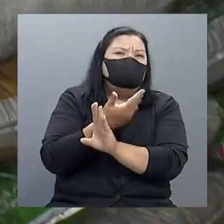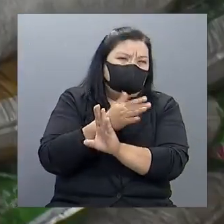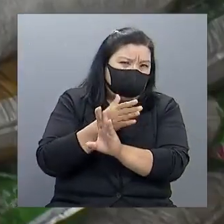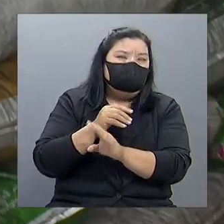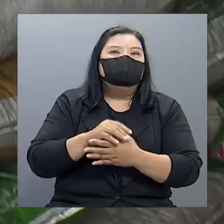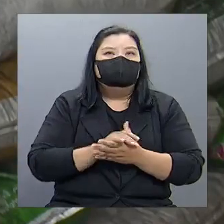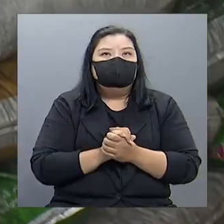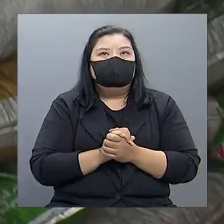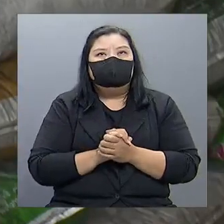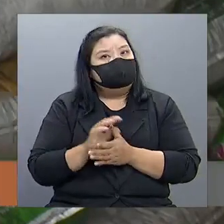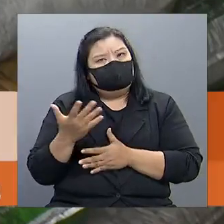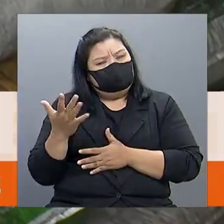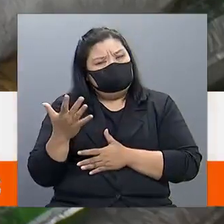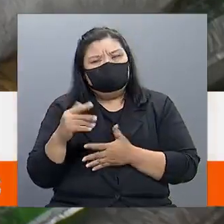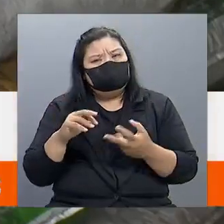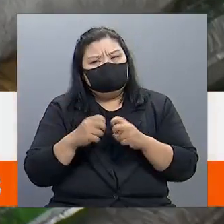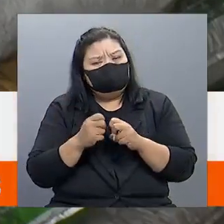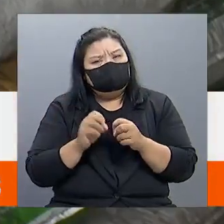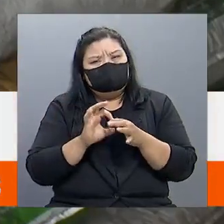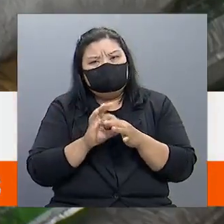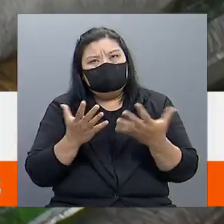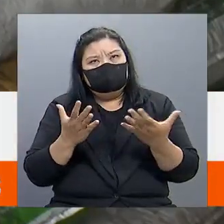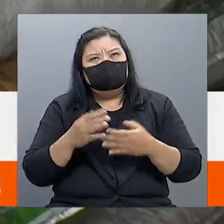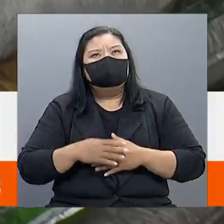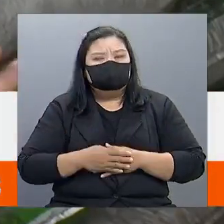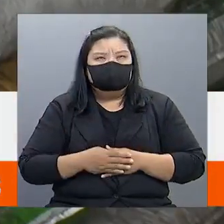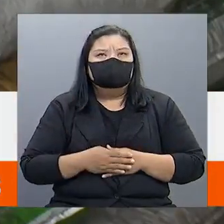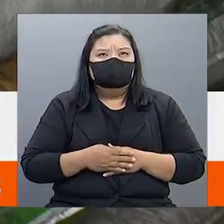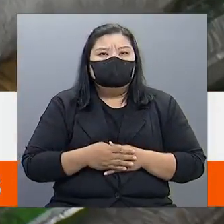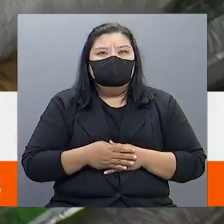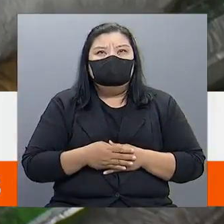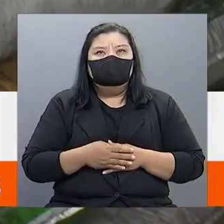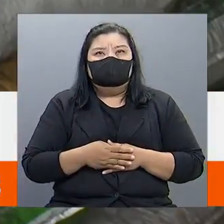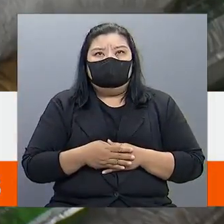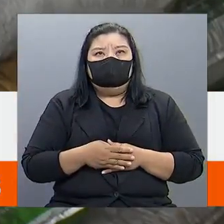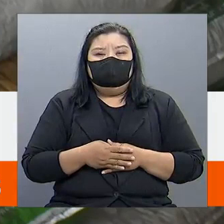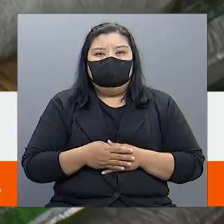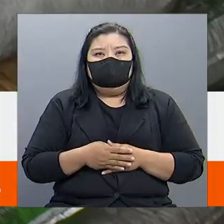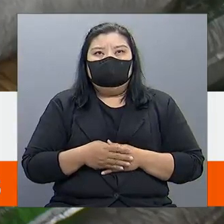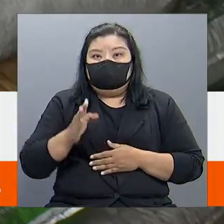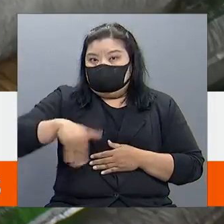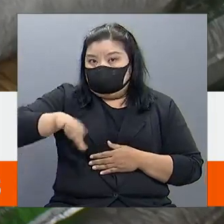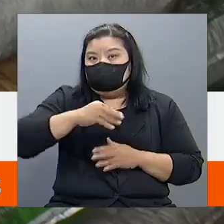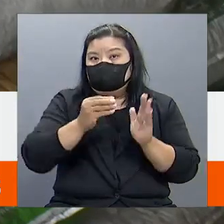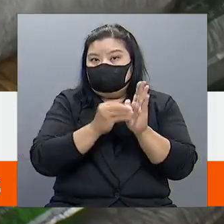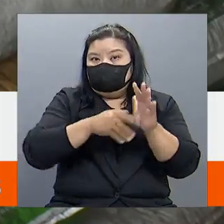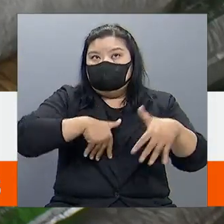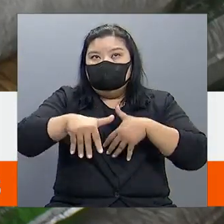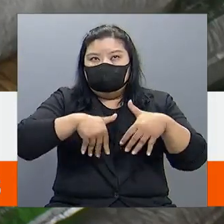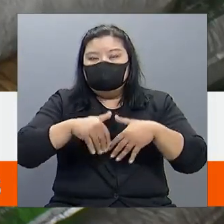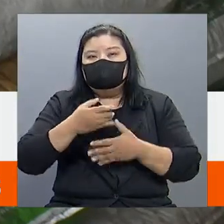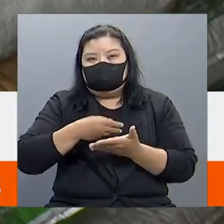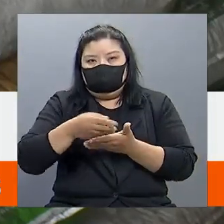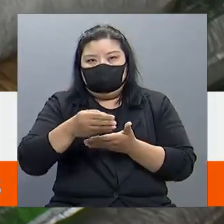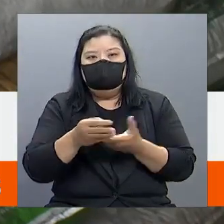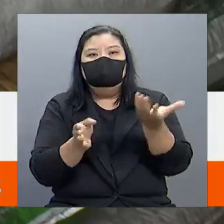ไม่น่ามีผลอะไรเลยนะคะเพราะว่าเนื่องจากว่าคนในถ้าคนในกรุงเทพเนี่ยใครจะมาใช้ถ่านเนี่ย